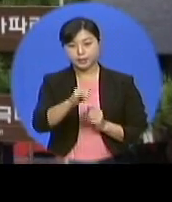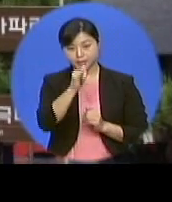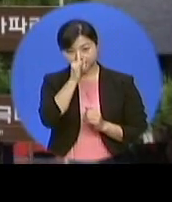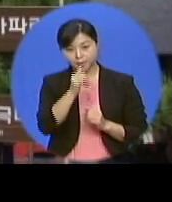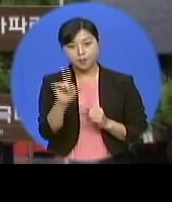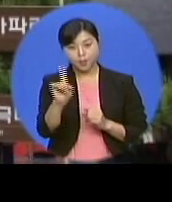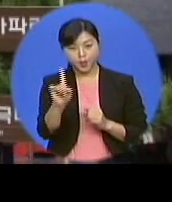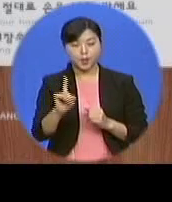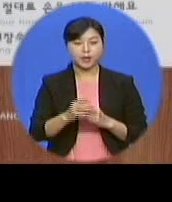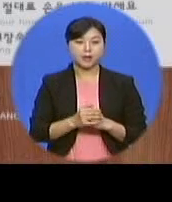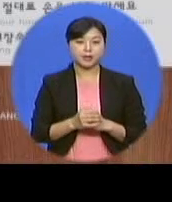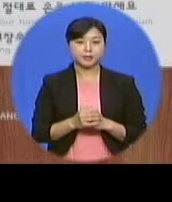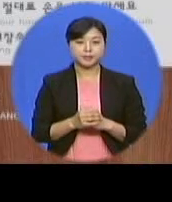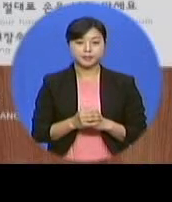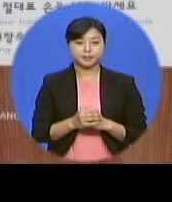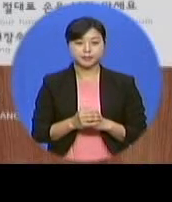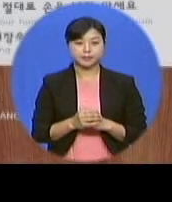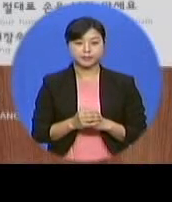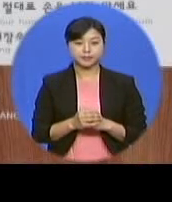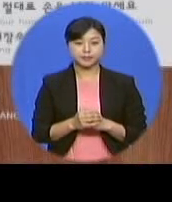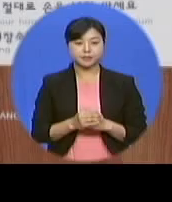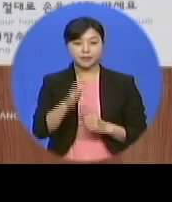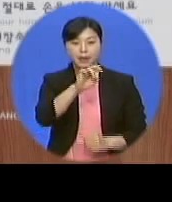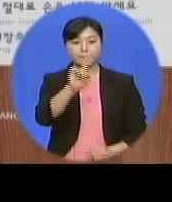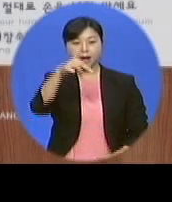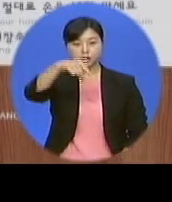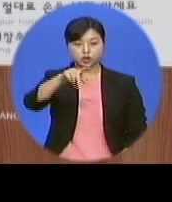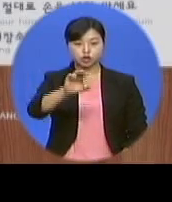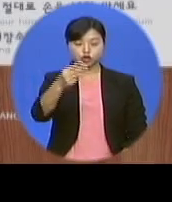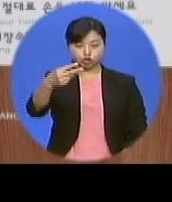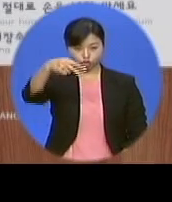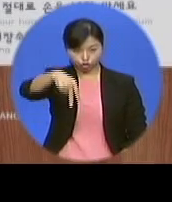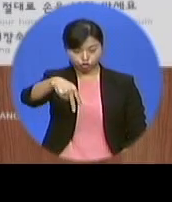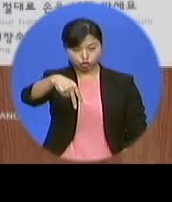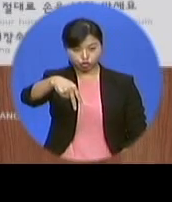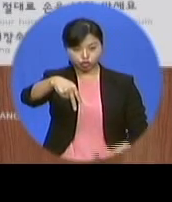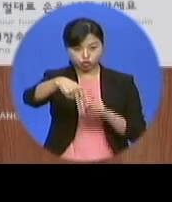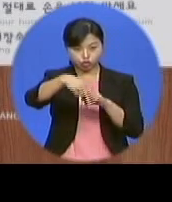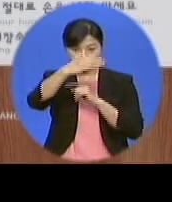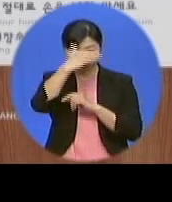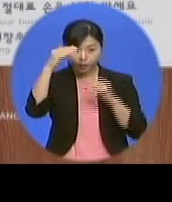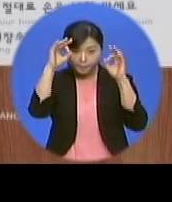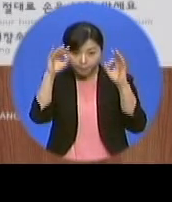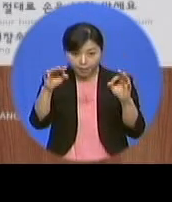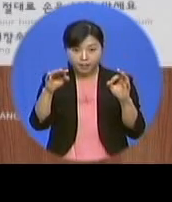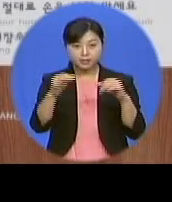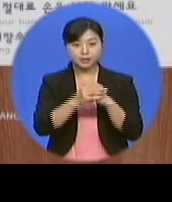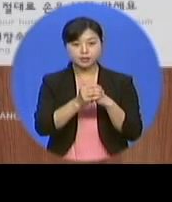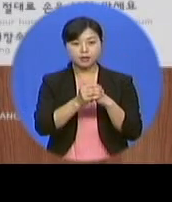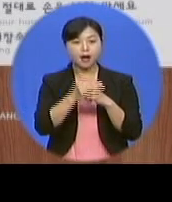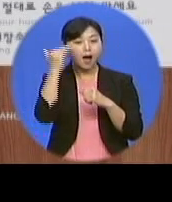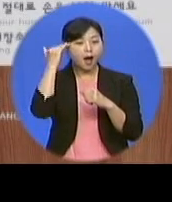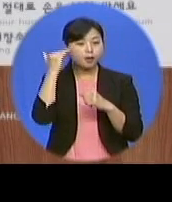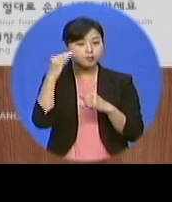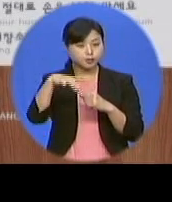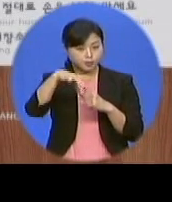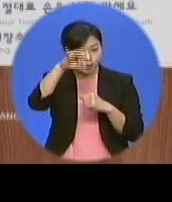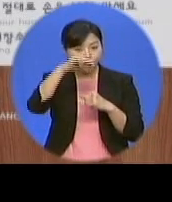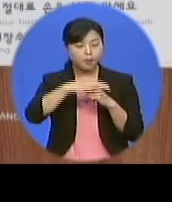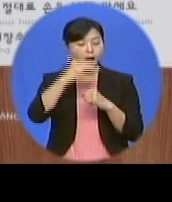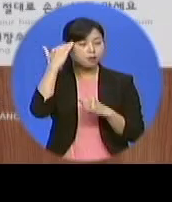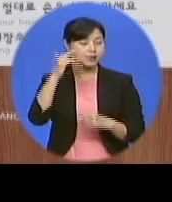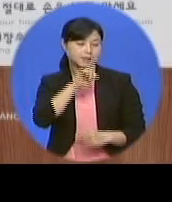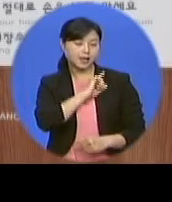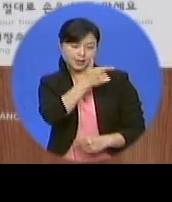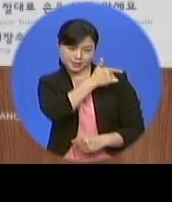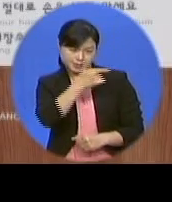있었으니 여기는 파충류관인데요. 이 주주동물원의 파충류관이 국내 최초, 국내 최대의